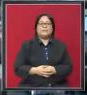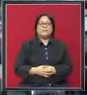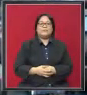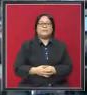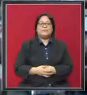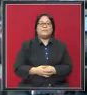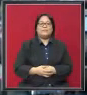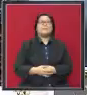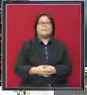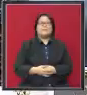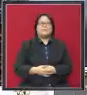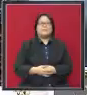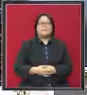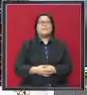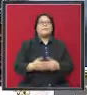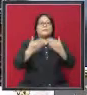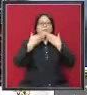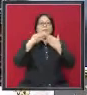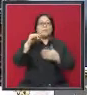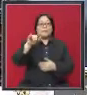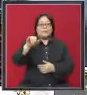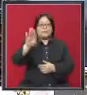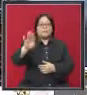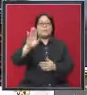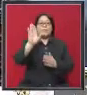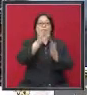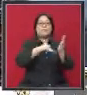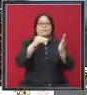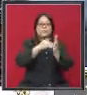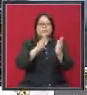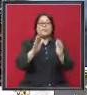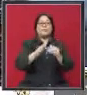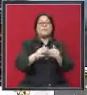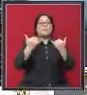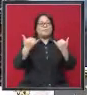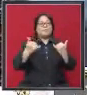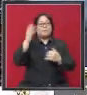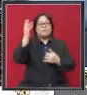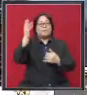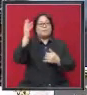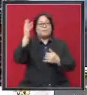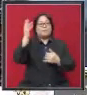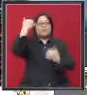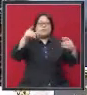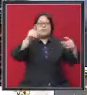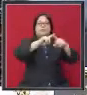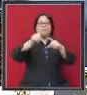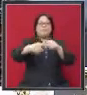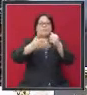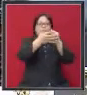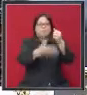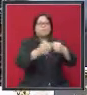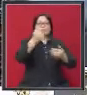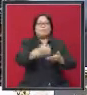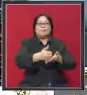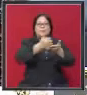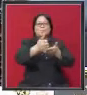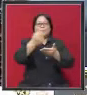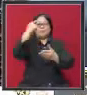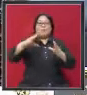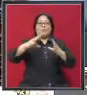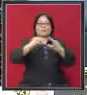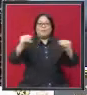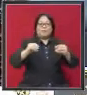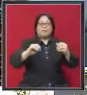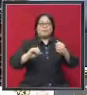Okay, tajam ni lah. Datuk Pertua, pada masa ini Kerajaan Persekutuan telah menyediakan pelbagai dana dan bantuan bagi